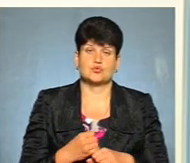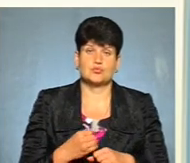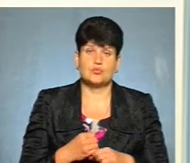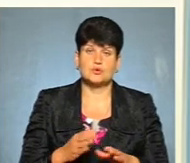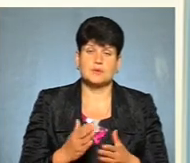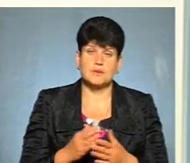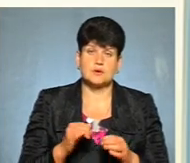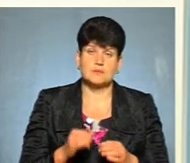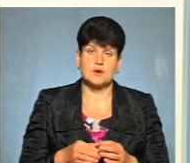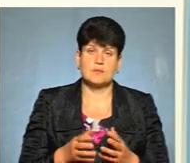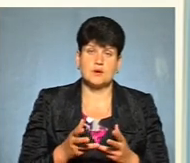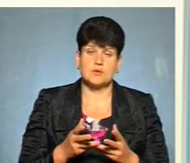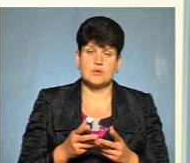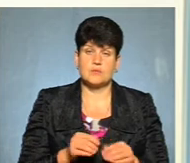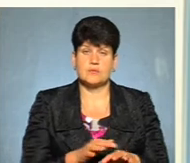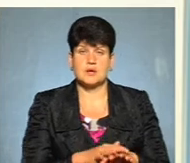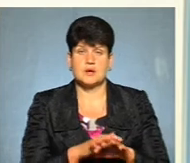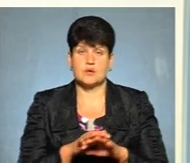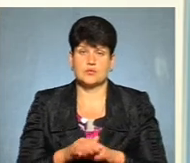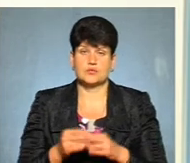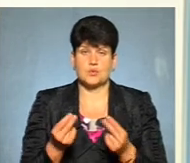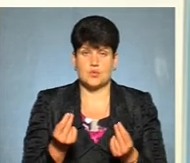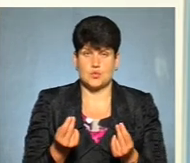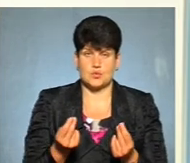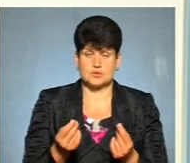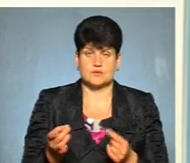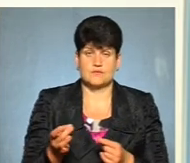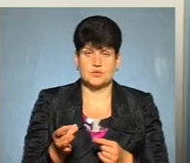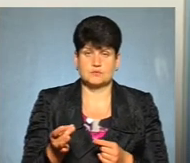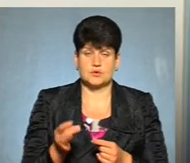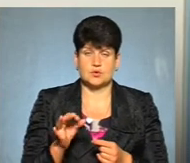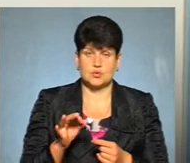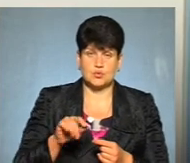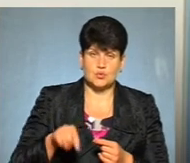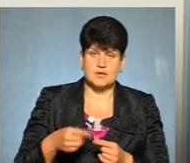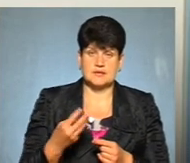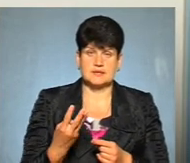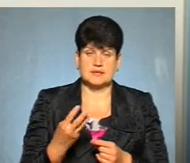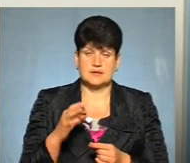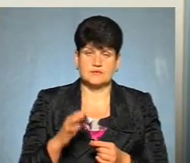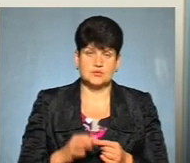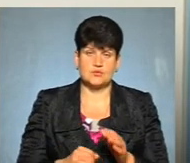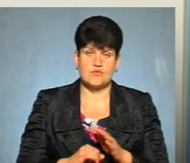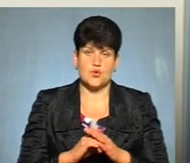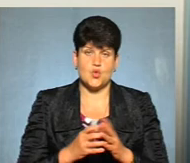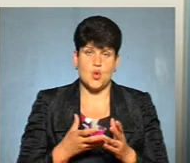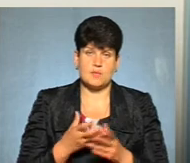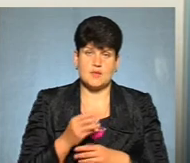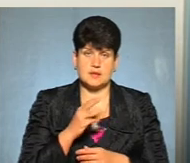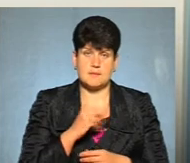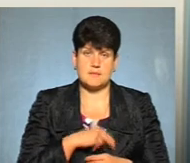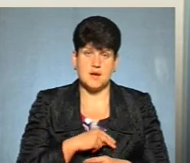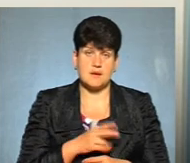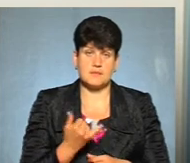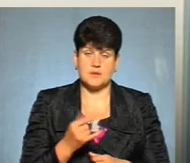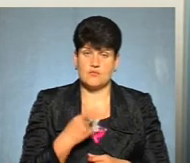право перераховувати на рахунок профспілкової організації кошти в розмірі 0,3% від фонду оплати праці. Тепер кажуть,